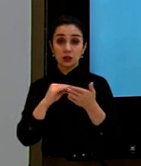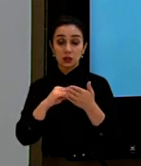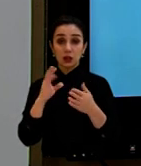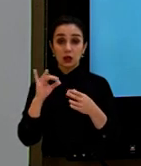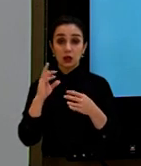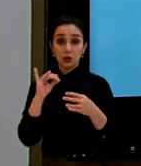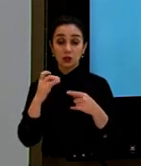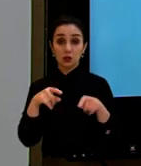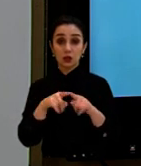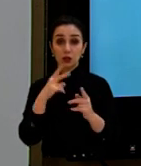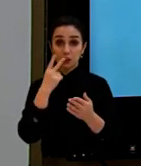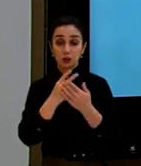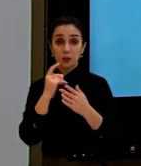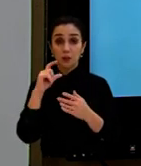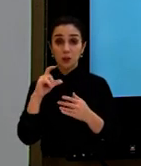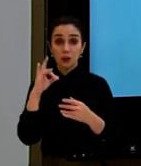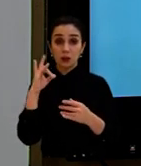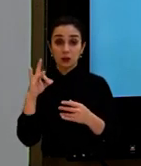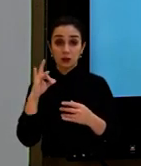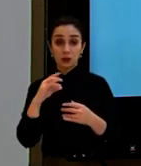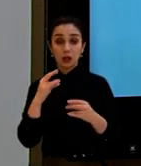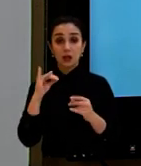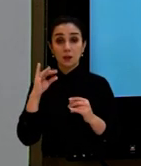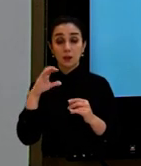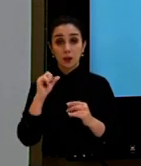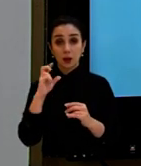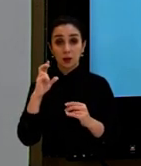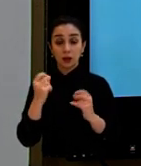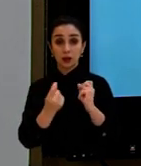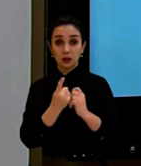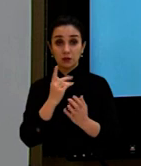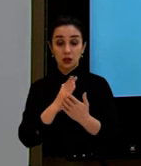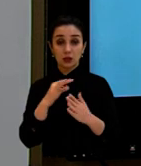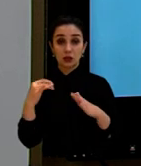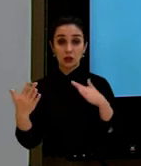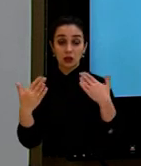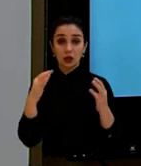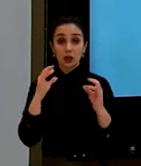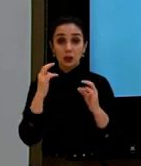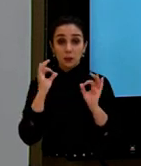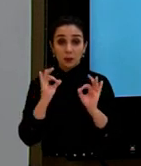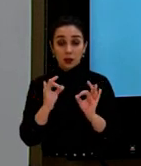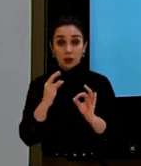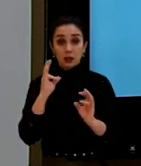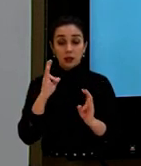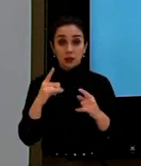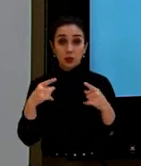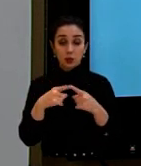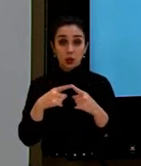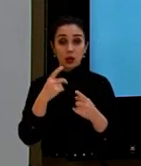окружности, обозначается маленькой буквой R. АБ является стороной правильного